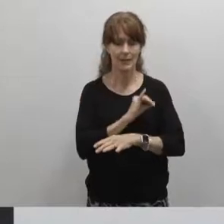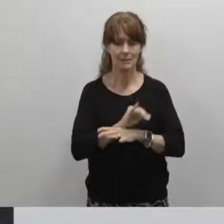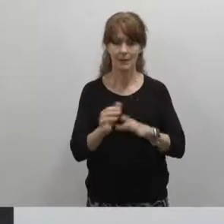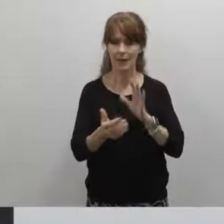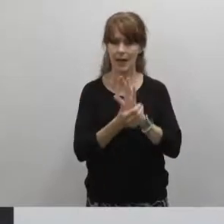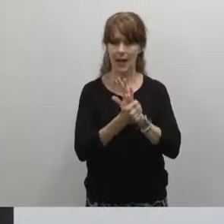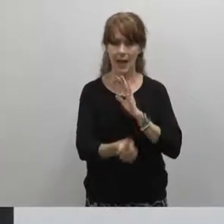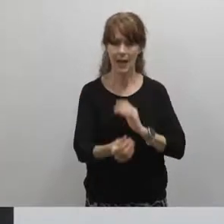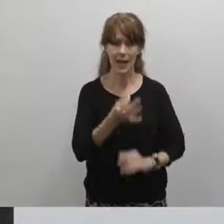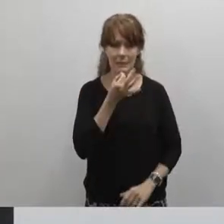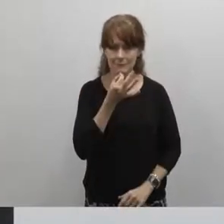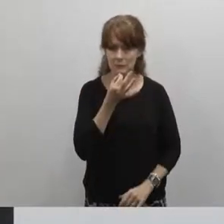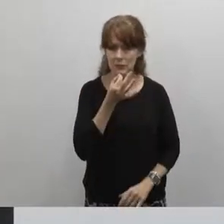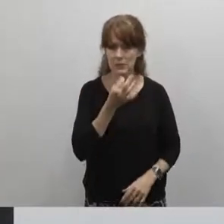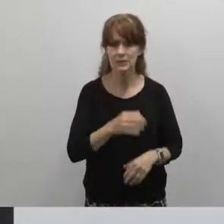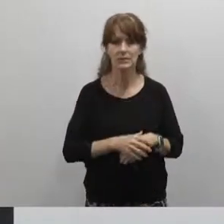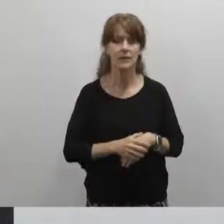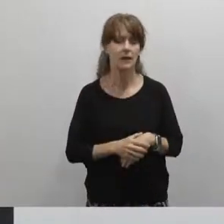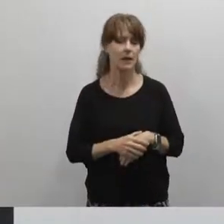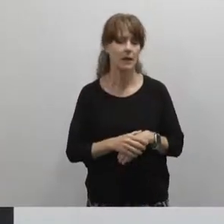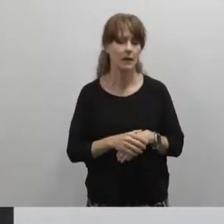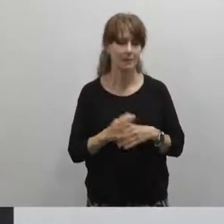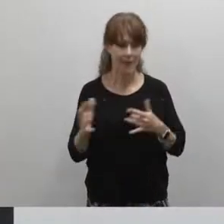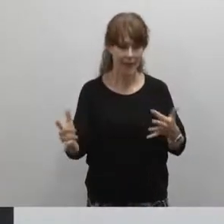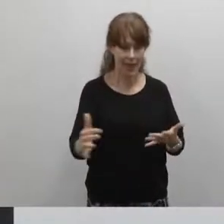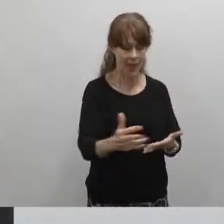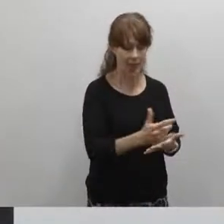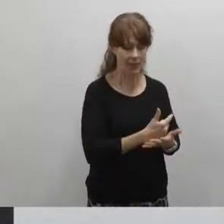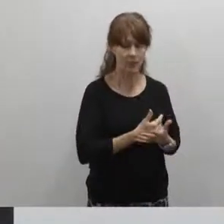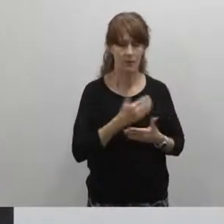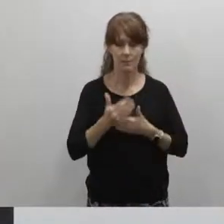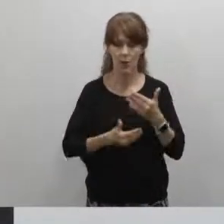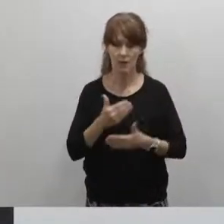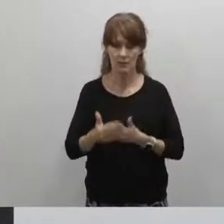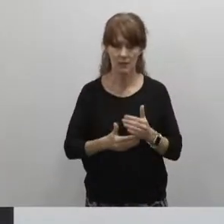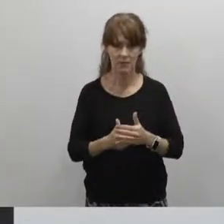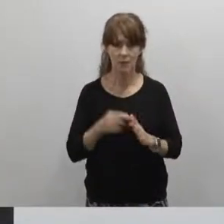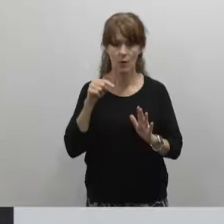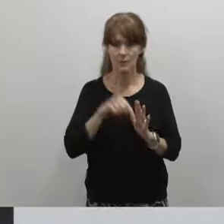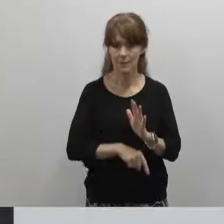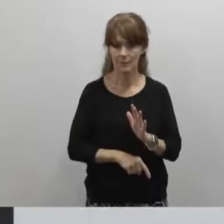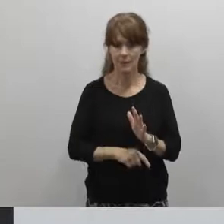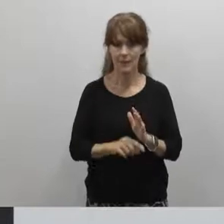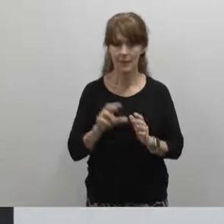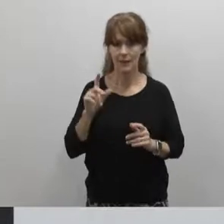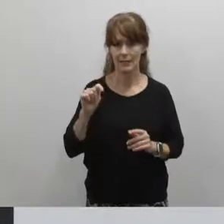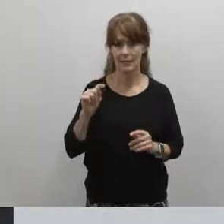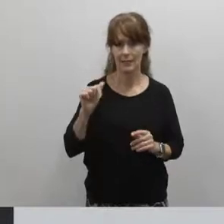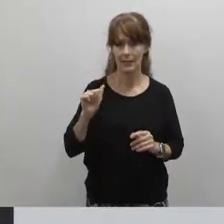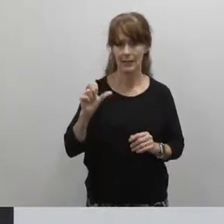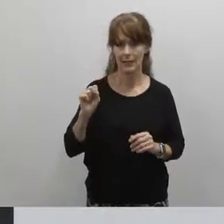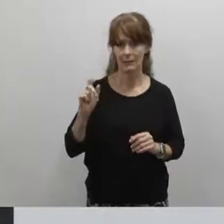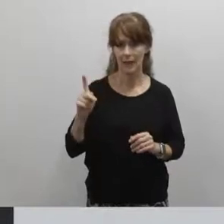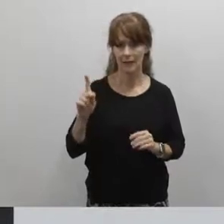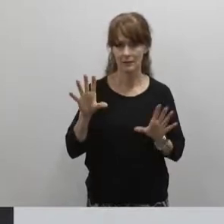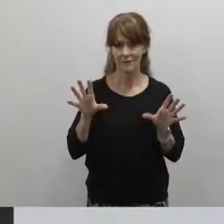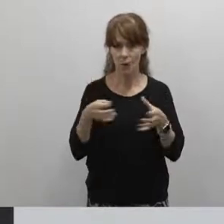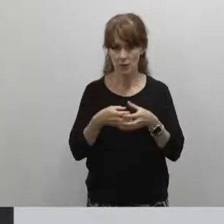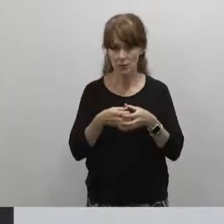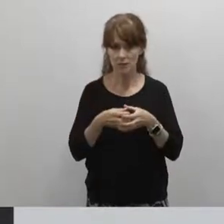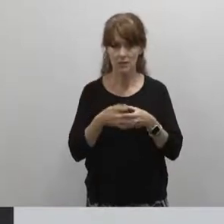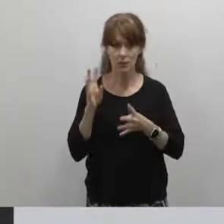cha dương một chạm vô cả prapratham pol bạch thamay vinh hay dương